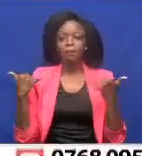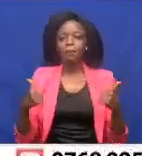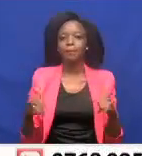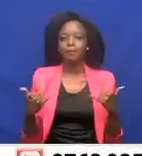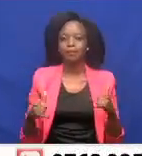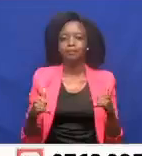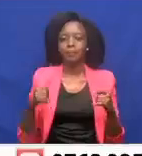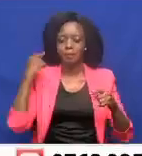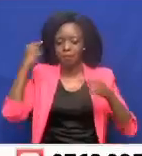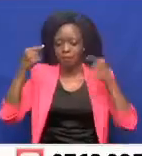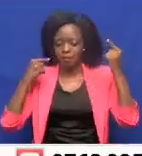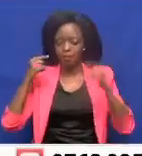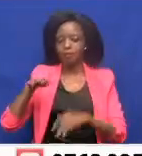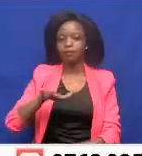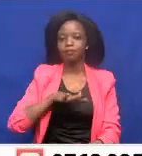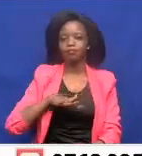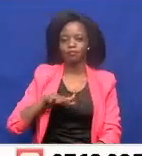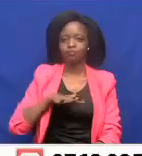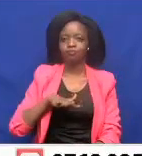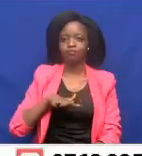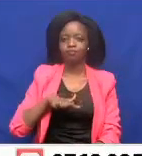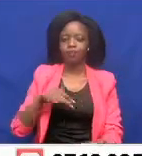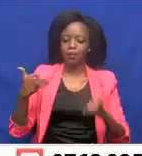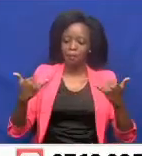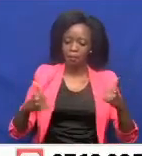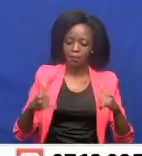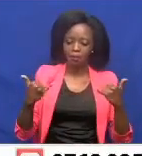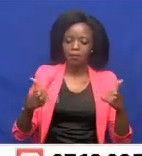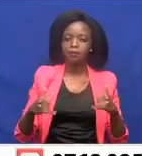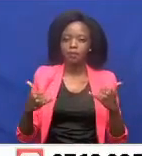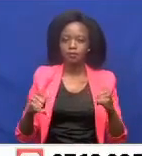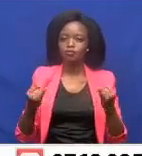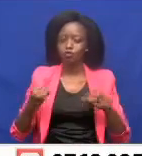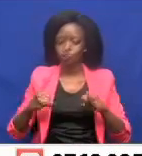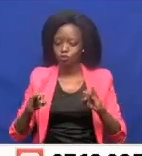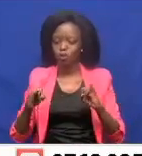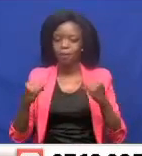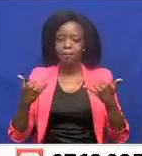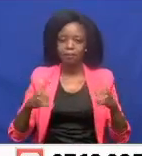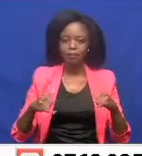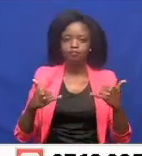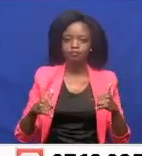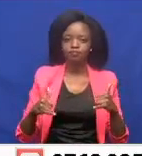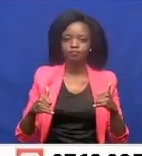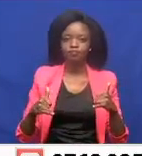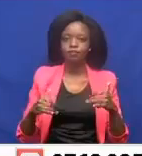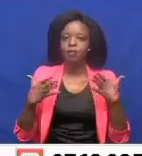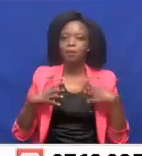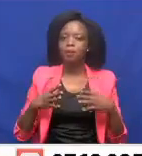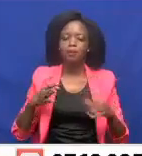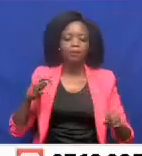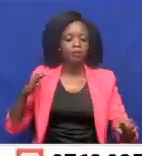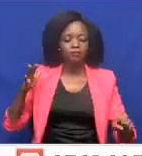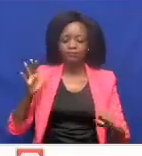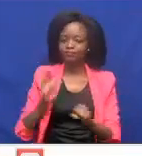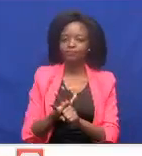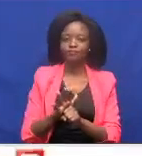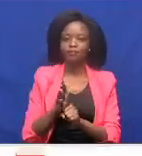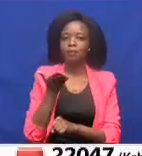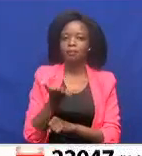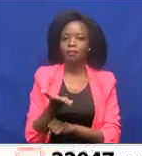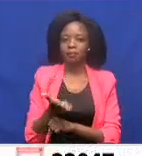Tukaenda huko Mathare Mental huko. Tukaenda kwa ground tukajaribu kuanza kucheza cheza ndio na watu wengi bana. Wa